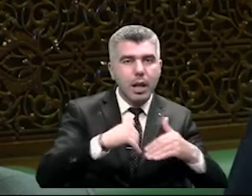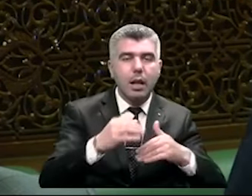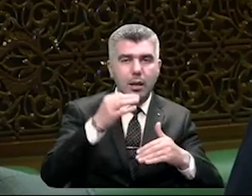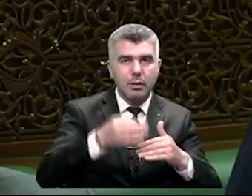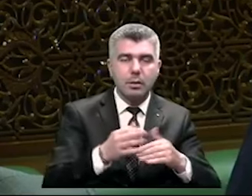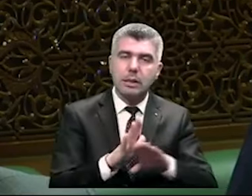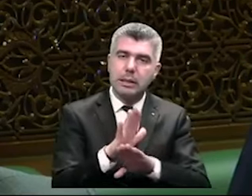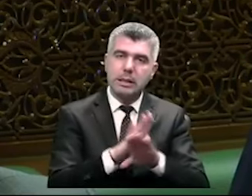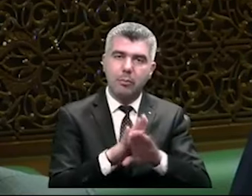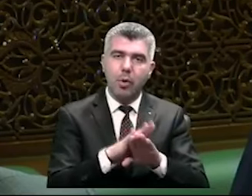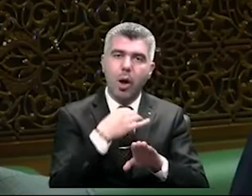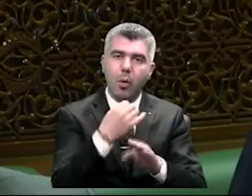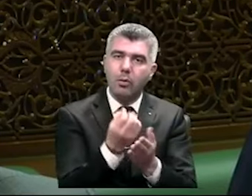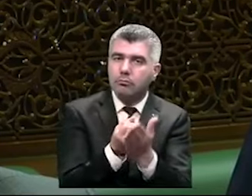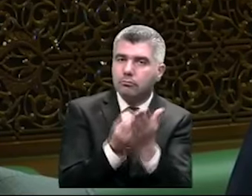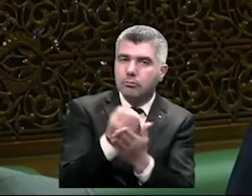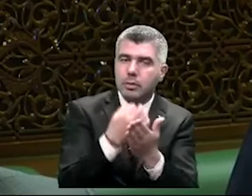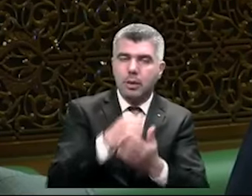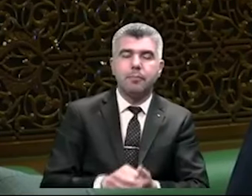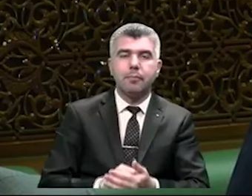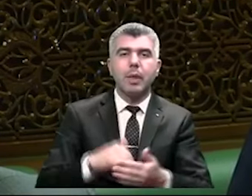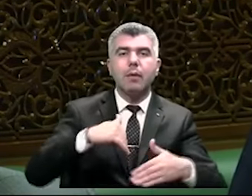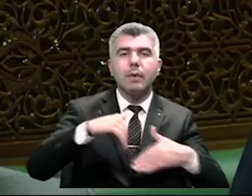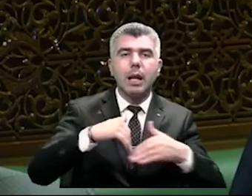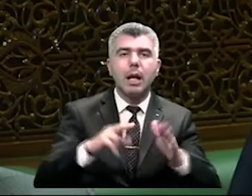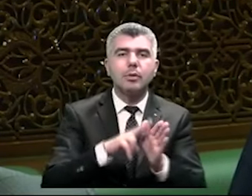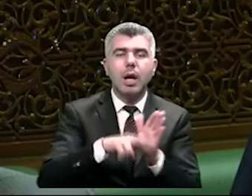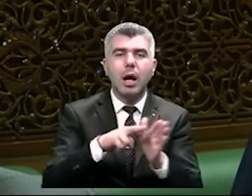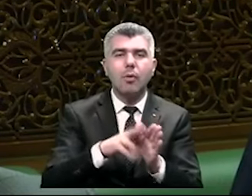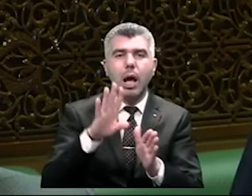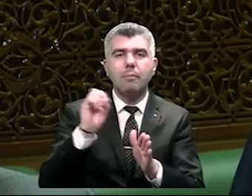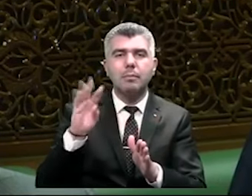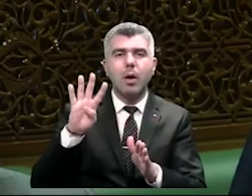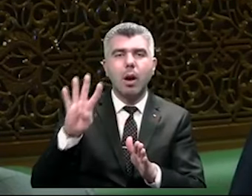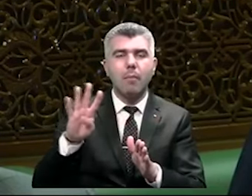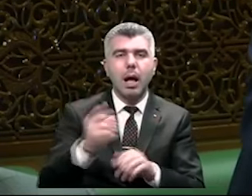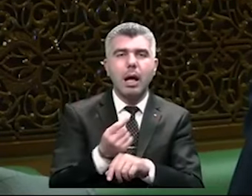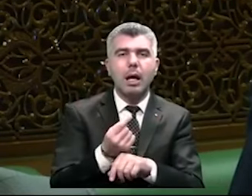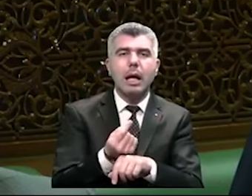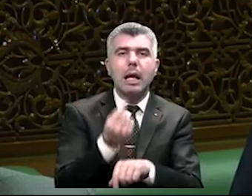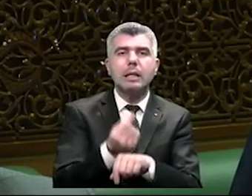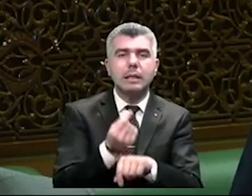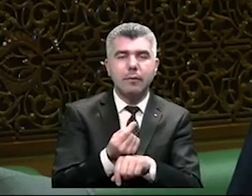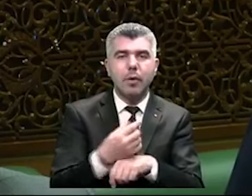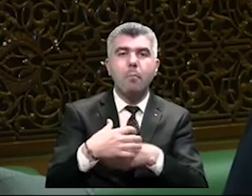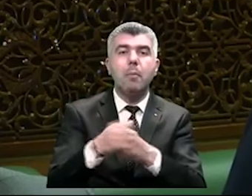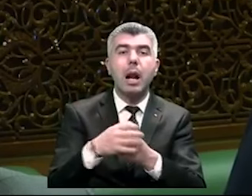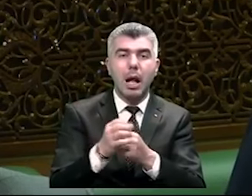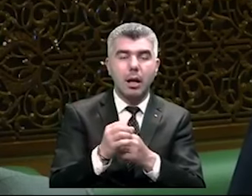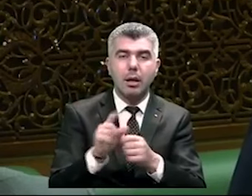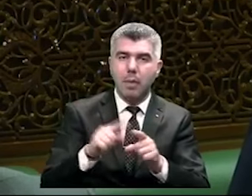ال سمحتو لي ن الانتباه ديالكم البعض منها كطريق الجهويه رقم 504 الرابطه بين كرسيف وبركين اللي من هذا المنبر